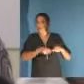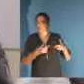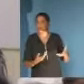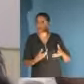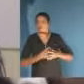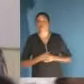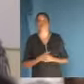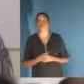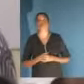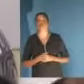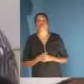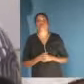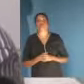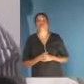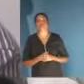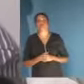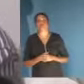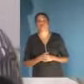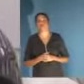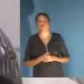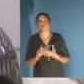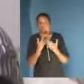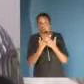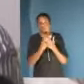là, c'est la marche de l'histoire.